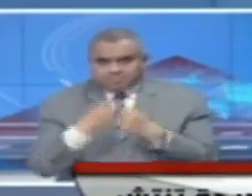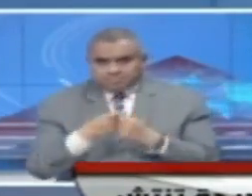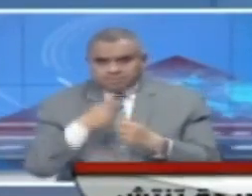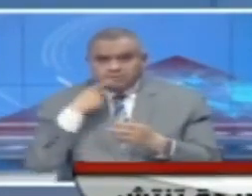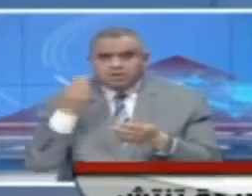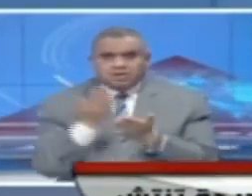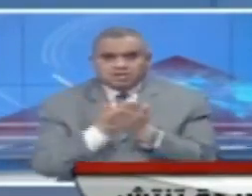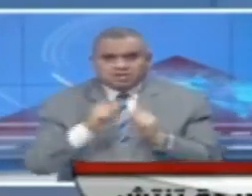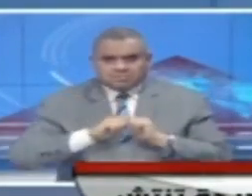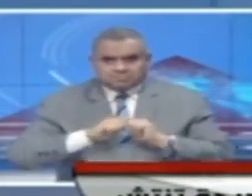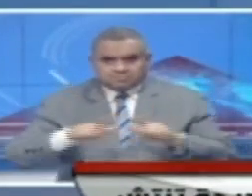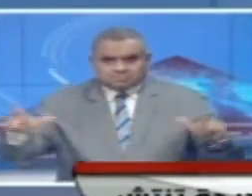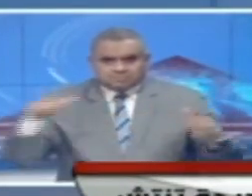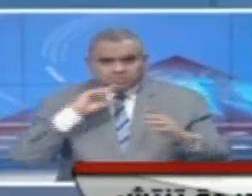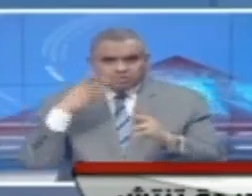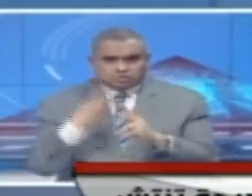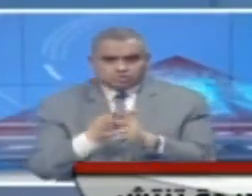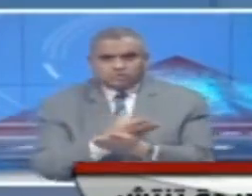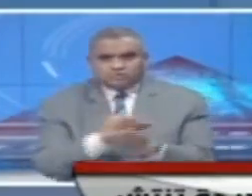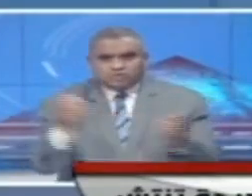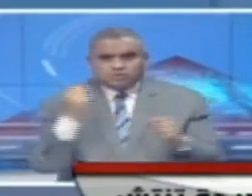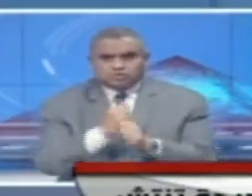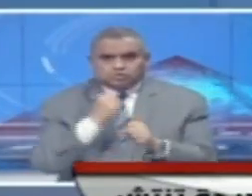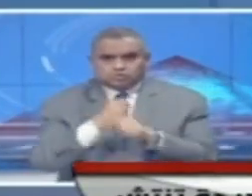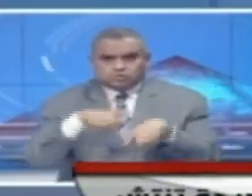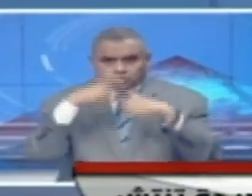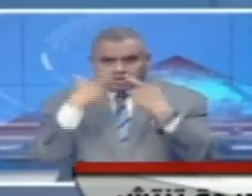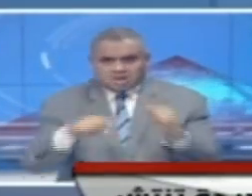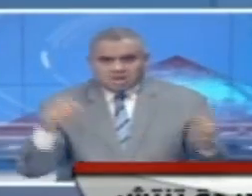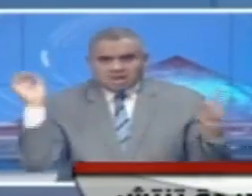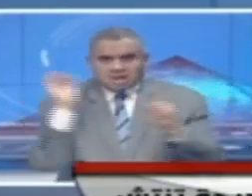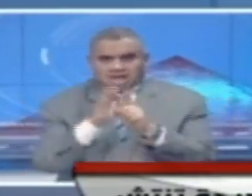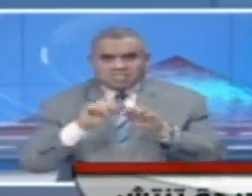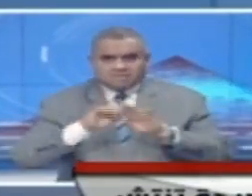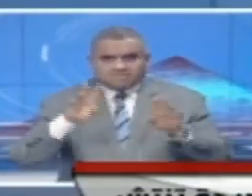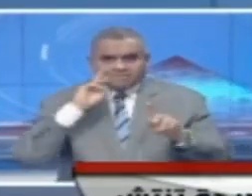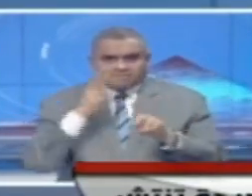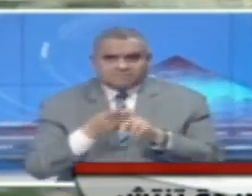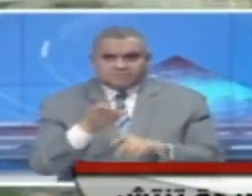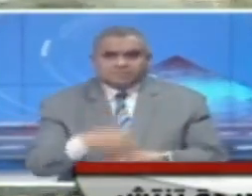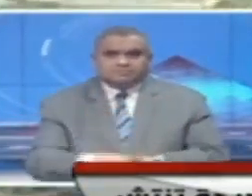فئاتهم. التقرير التالي يرصد جهود الدولة لتحقيق هذا الهدف.